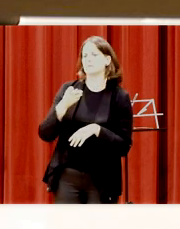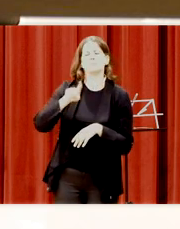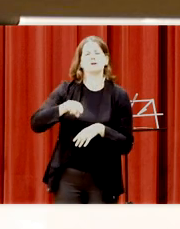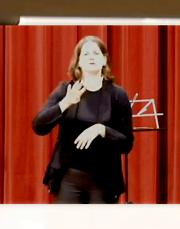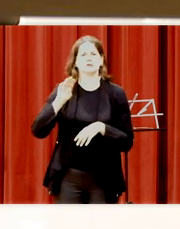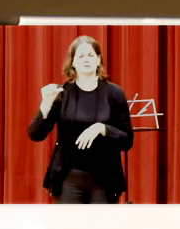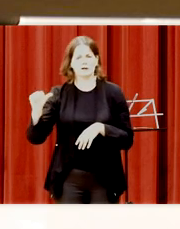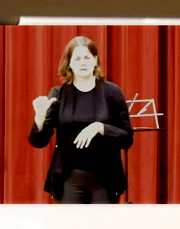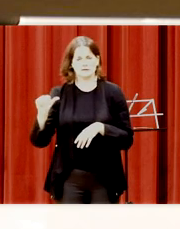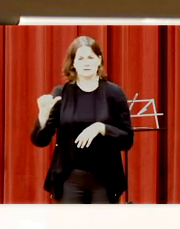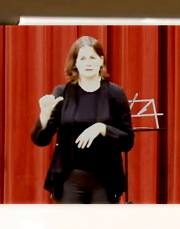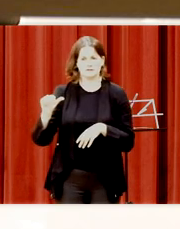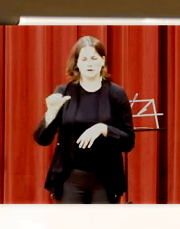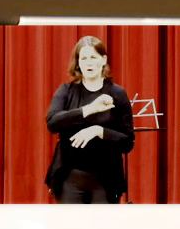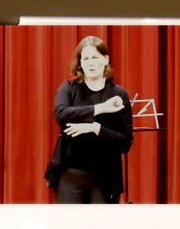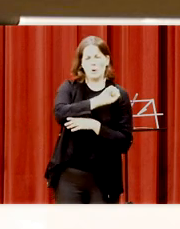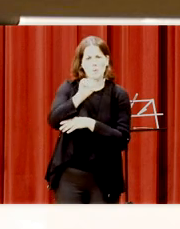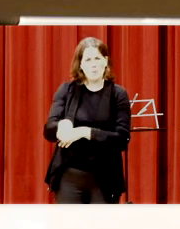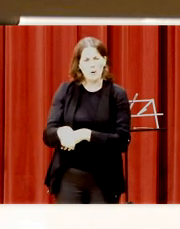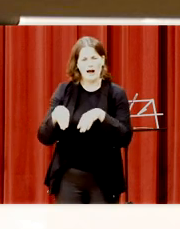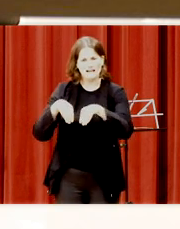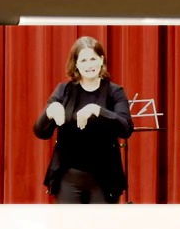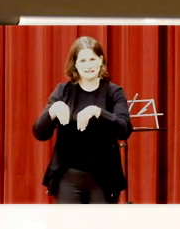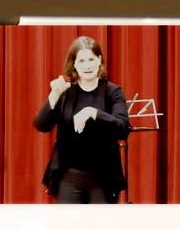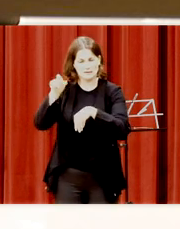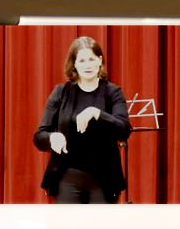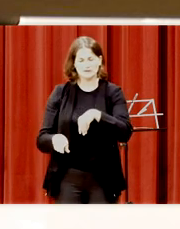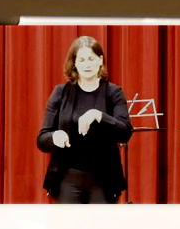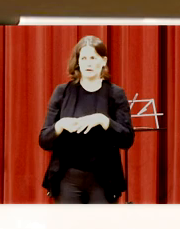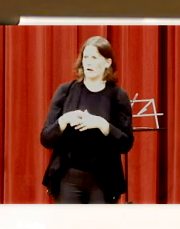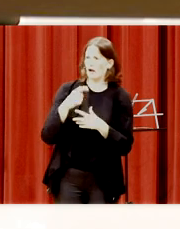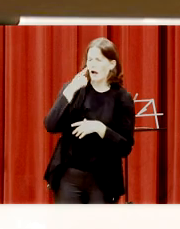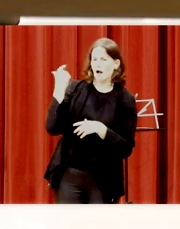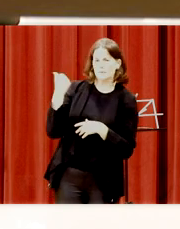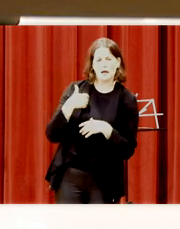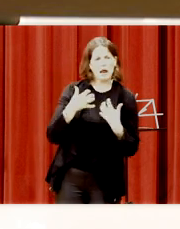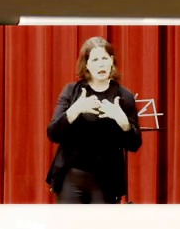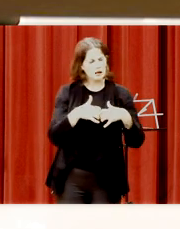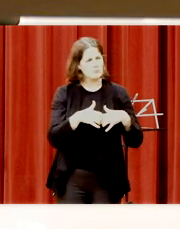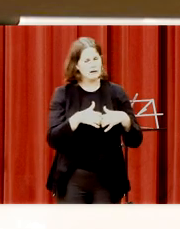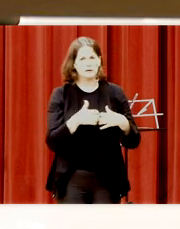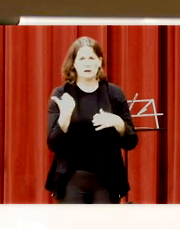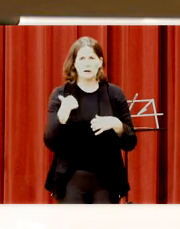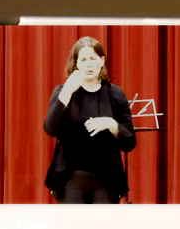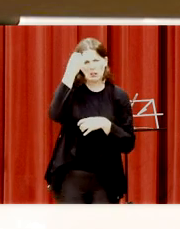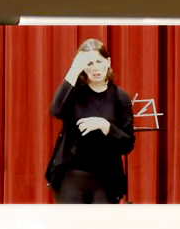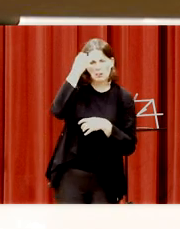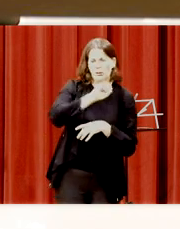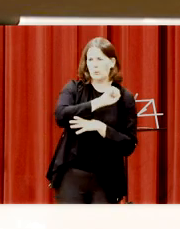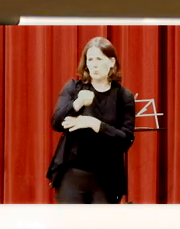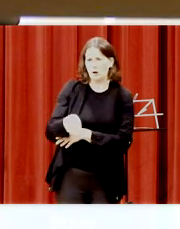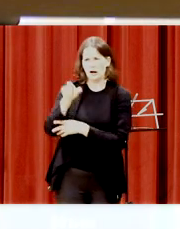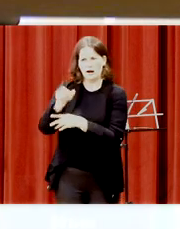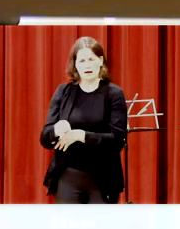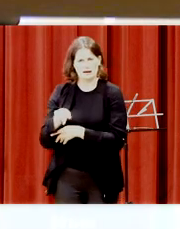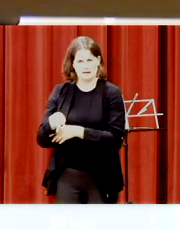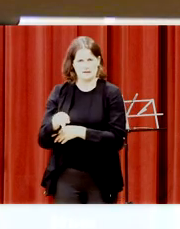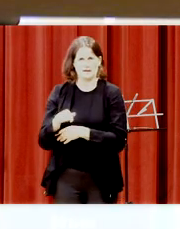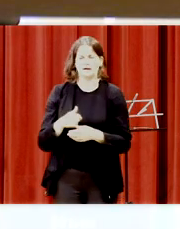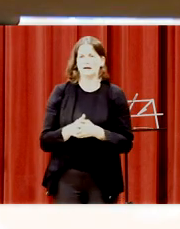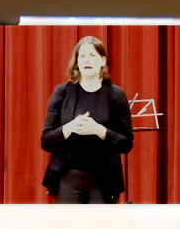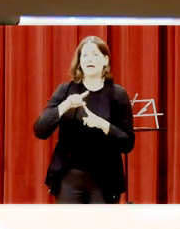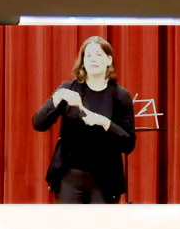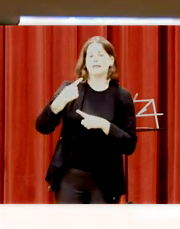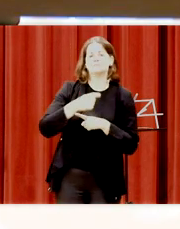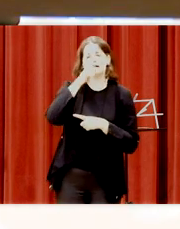no? Fantàstic. Després arriba al 2011, perdó, i també en un programa de la tele estadounidens, que és